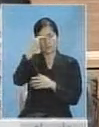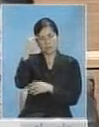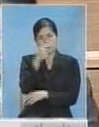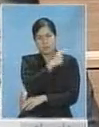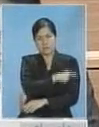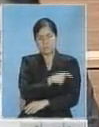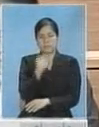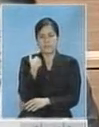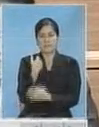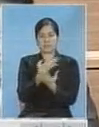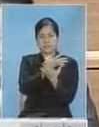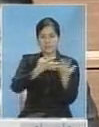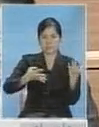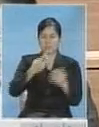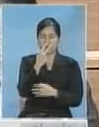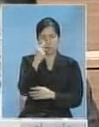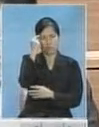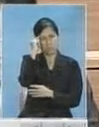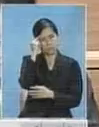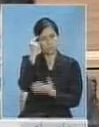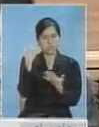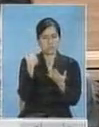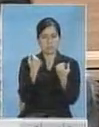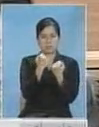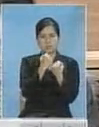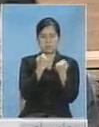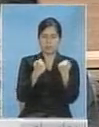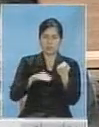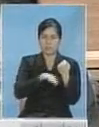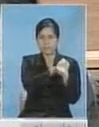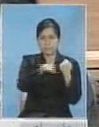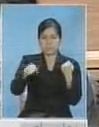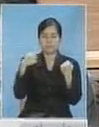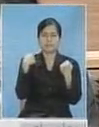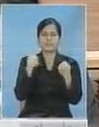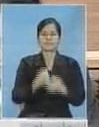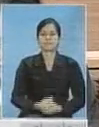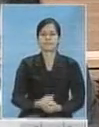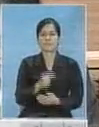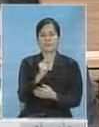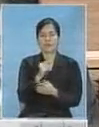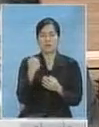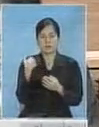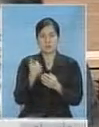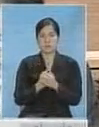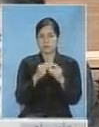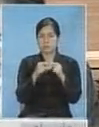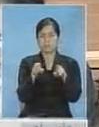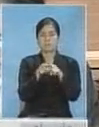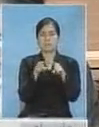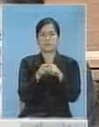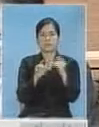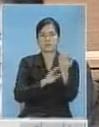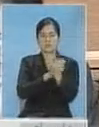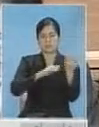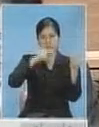ไม่เห็นไม่รู้ว่ารถมาหรือไม่มาเลี้ยวเลยครับได้ถามไปทางกรมทางกรมทางบอกว่ามันมีอย่างนี้ทั่วประเทศผ